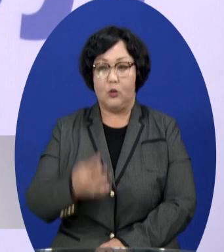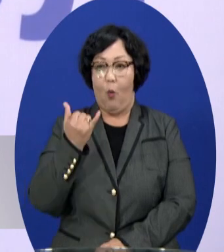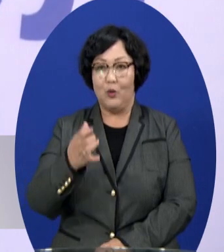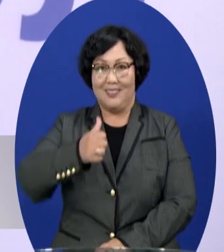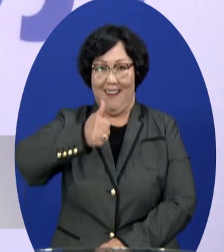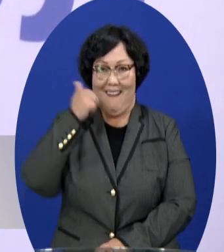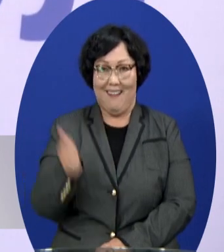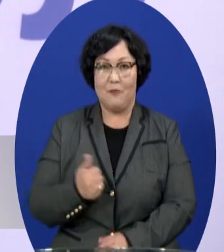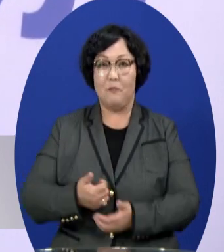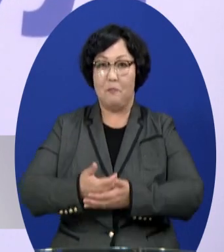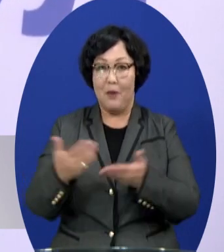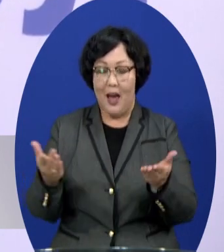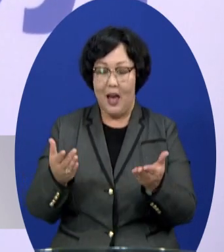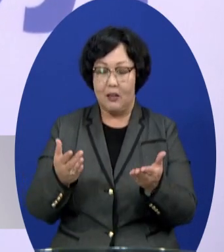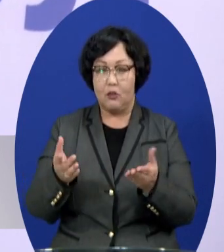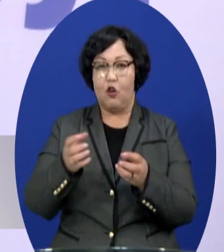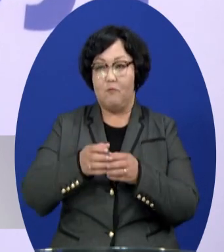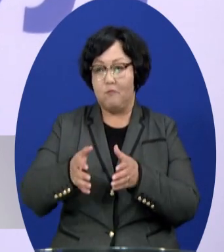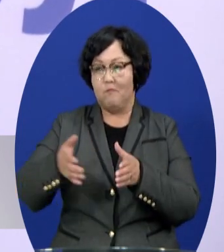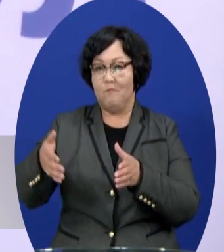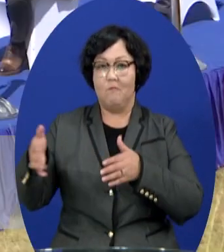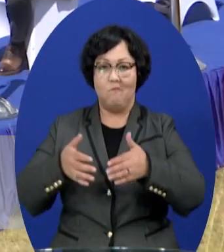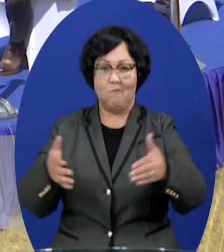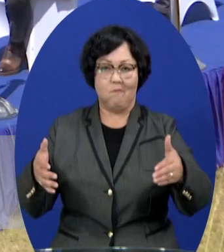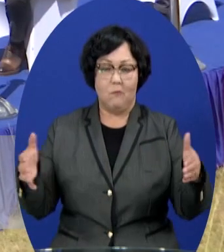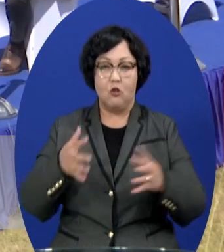хангамжтай болсноор тэлэн хөгжих боломж бүрдэдэг юм.